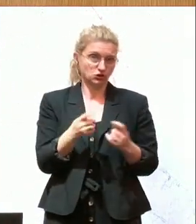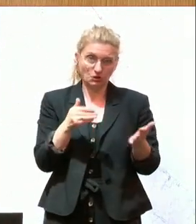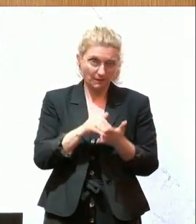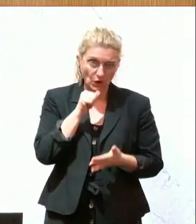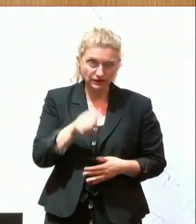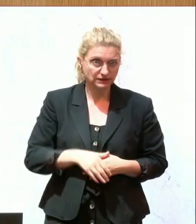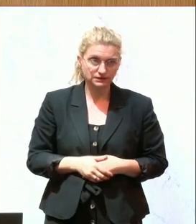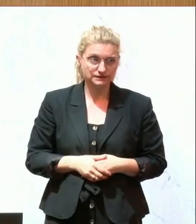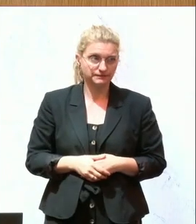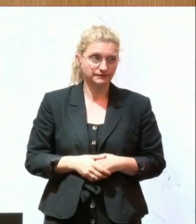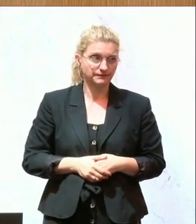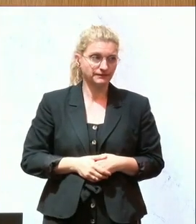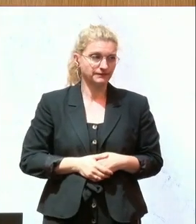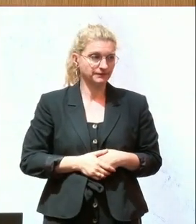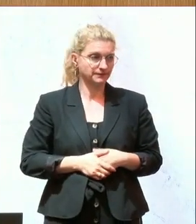mehr.